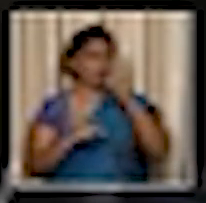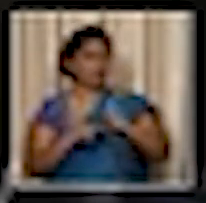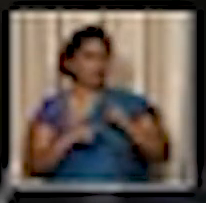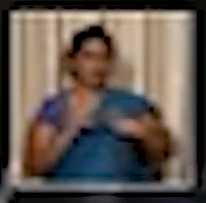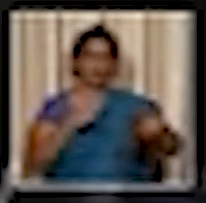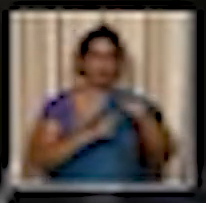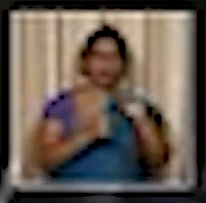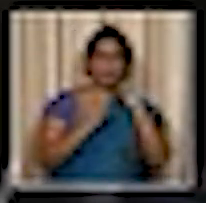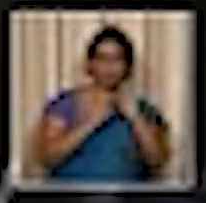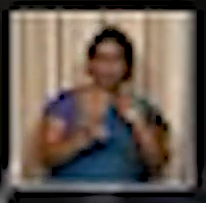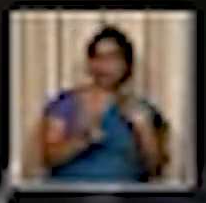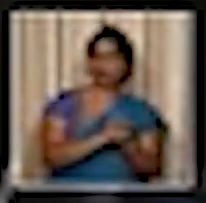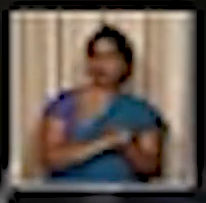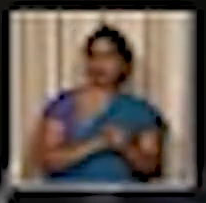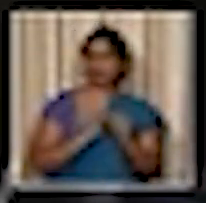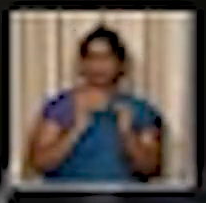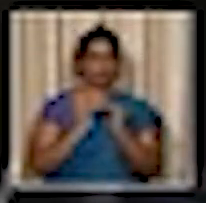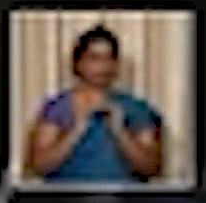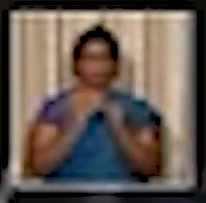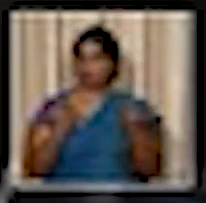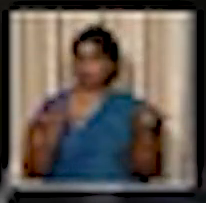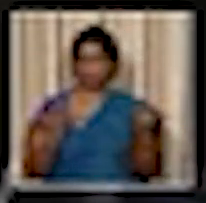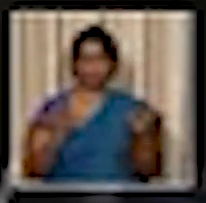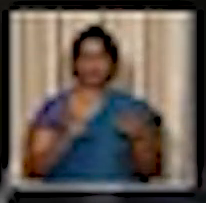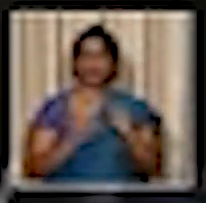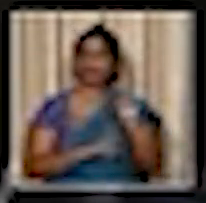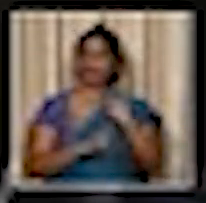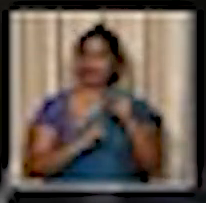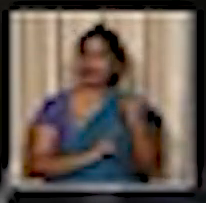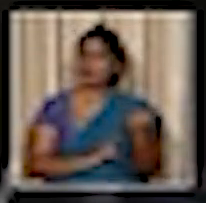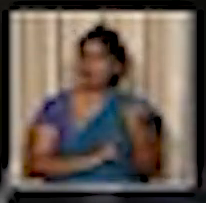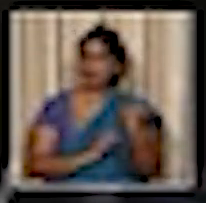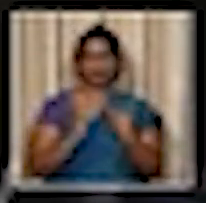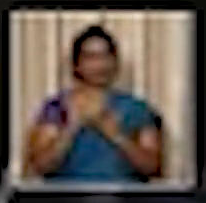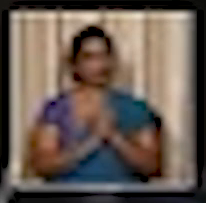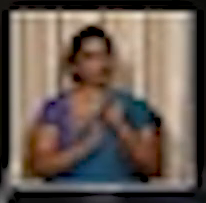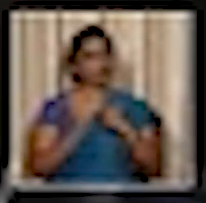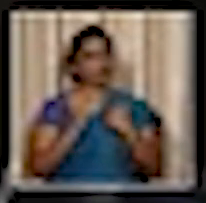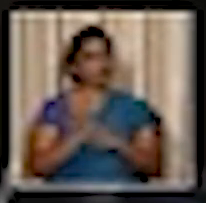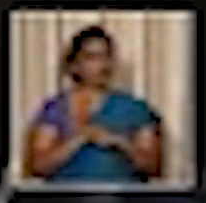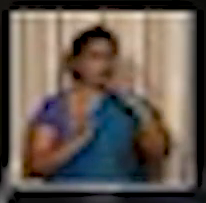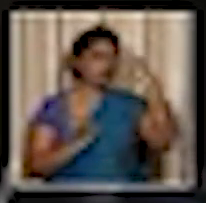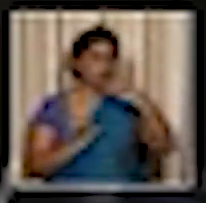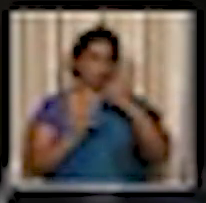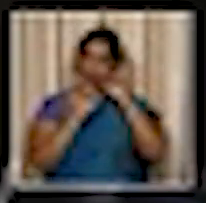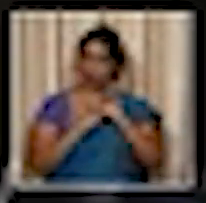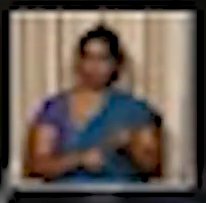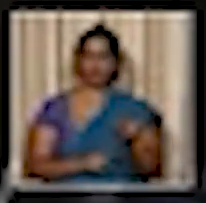වැරදි සඟවා තැබීම යුක්තිසහගත නොවේ. මාර්ලිමේන්තු බලතල සහ වරප්‍රසාද පනතියේ තුන්වන වගන්තිය